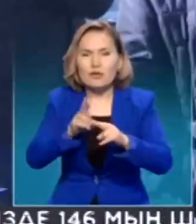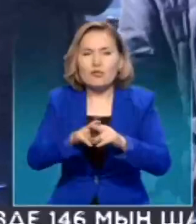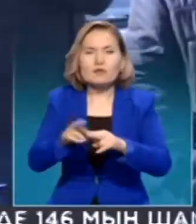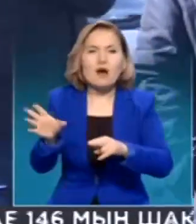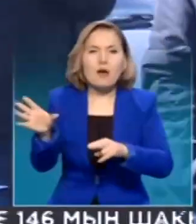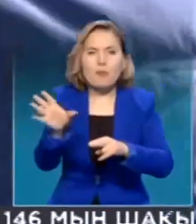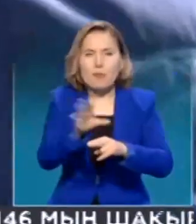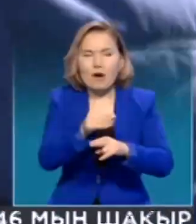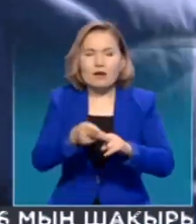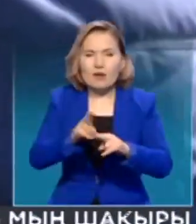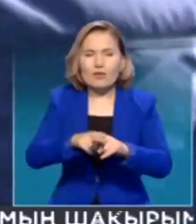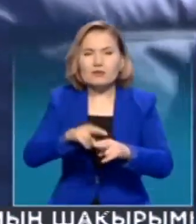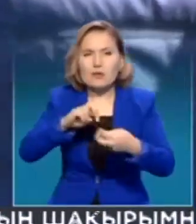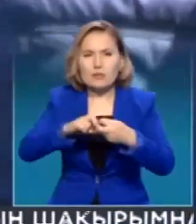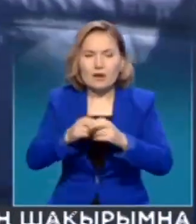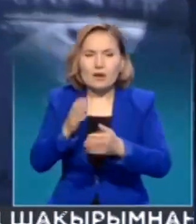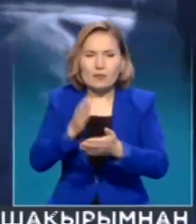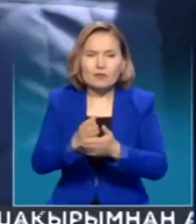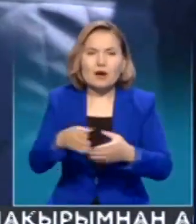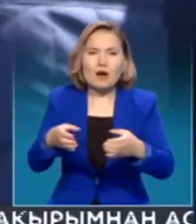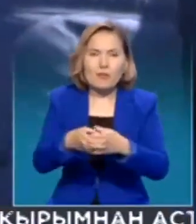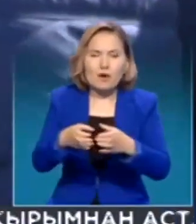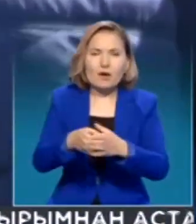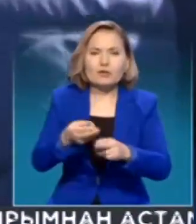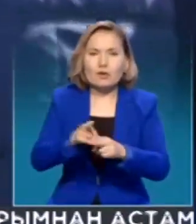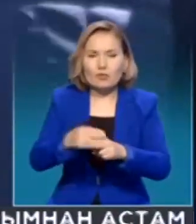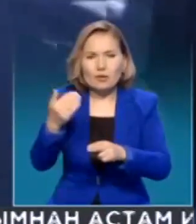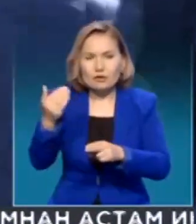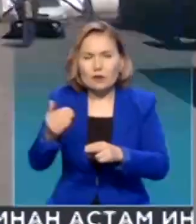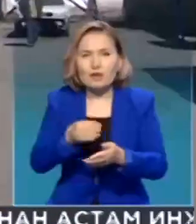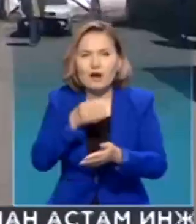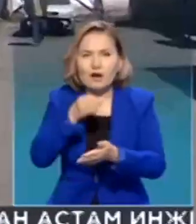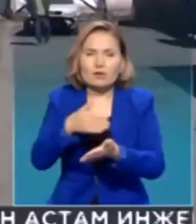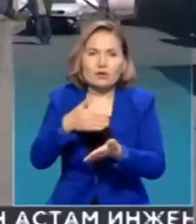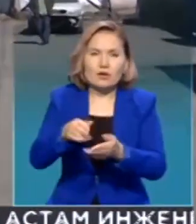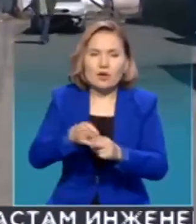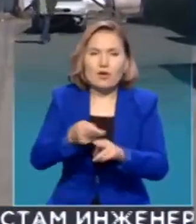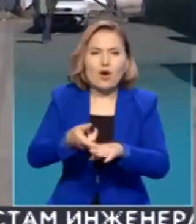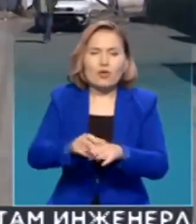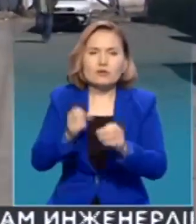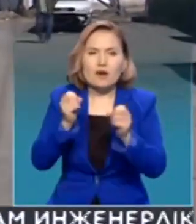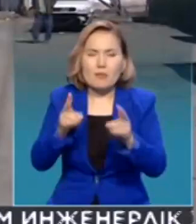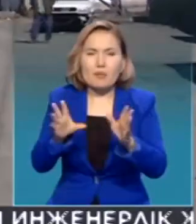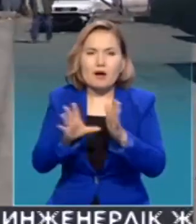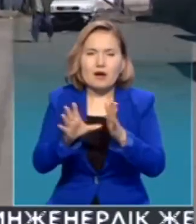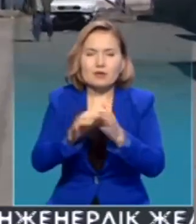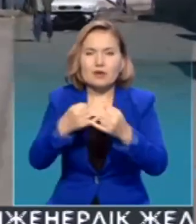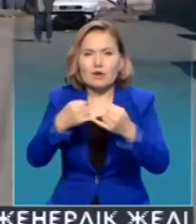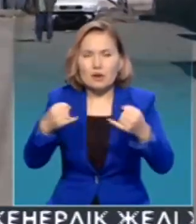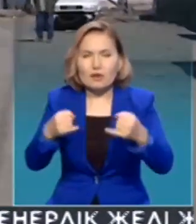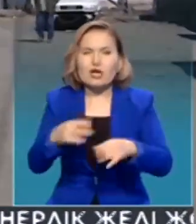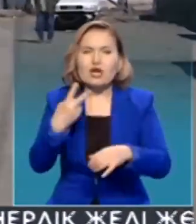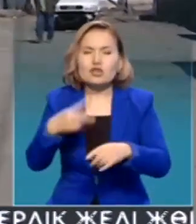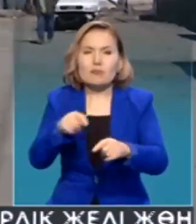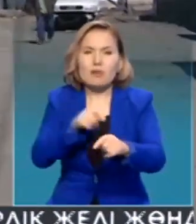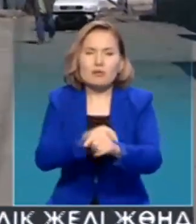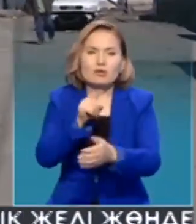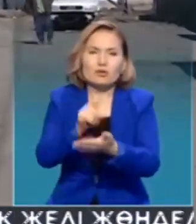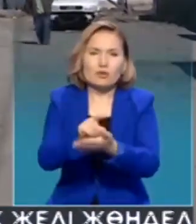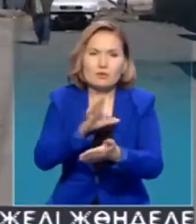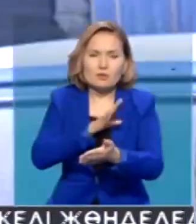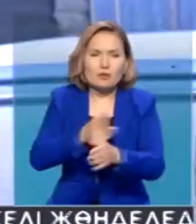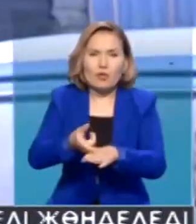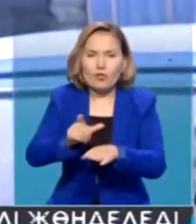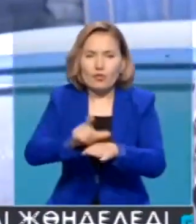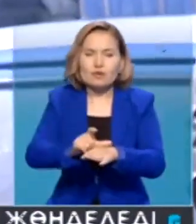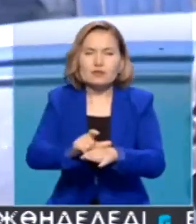Электр желілеріне жауапты компания қызметкерлері баспана мен мұндай қауіпті бағаналардың арақашықтығы кемі 20 метр болуға жететінін